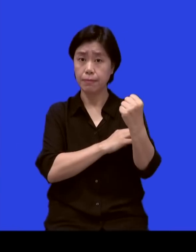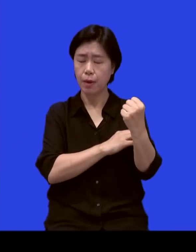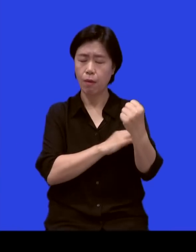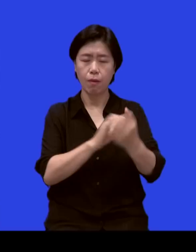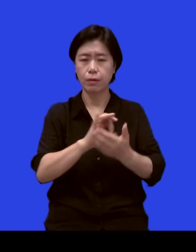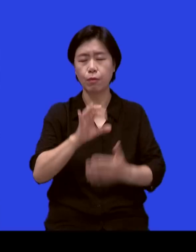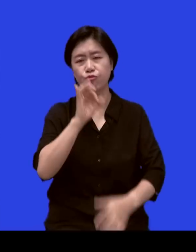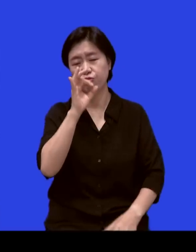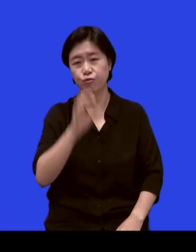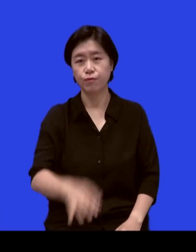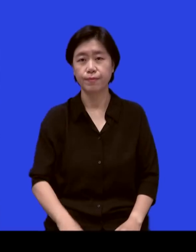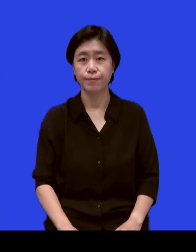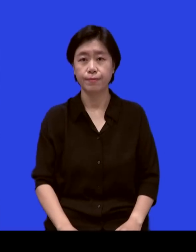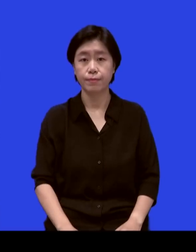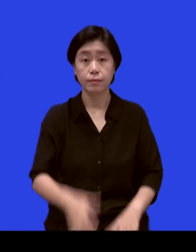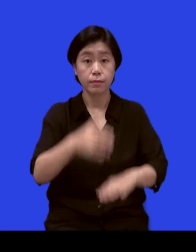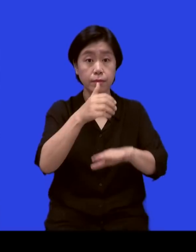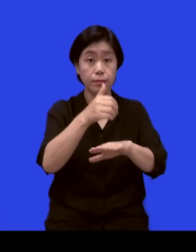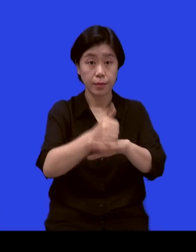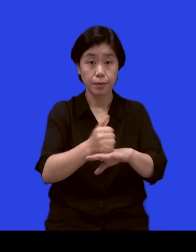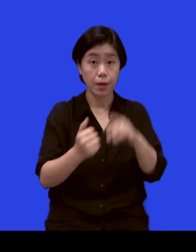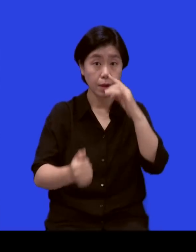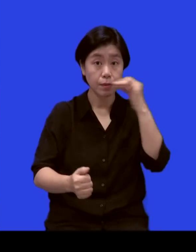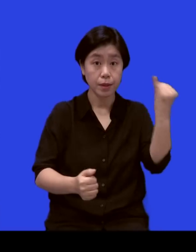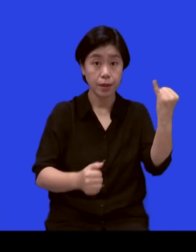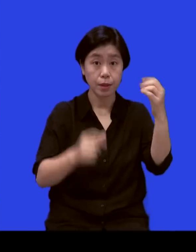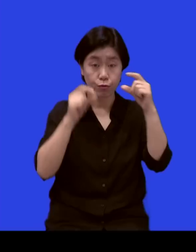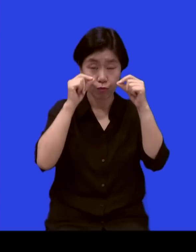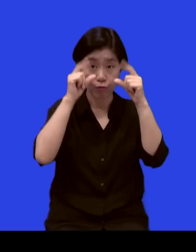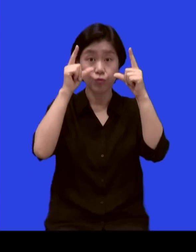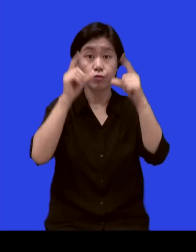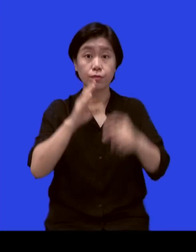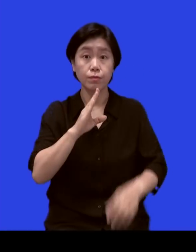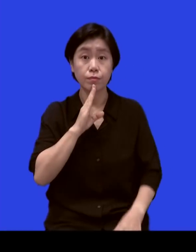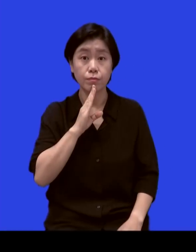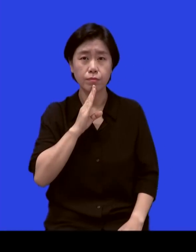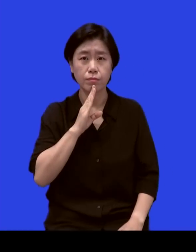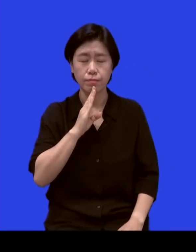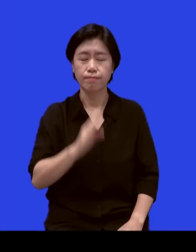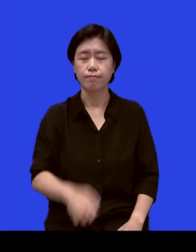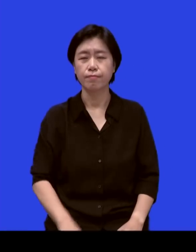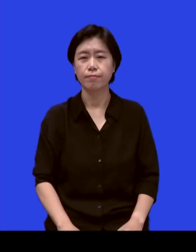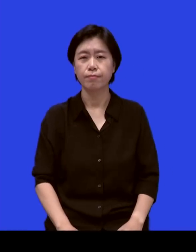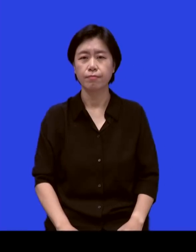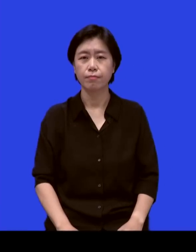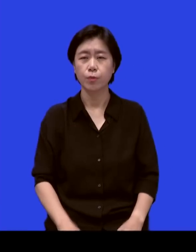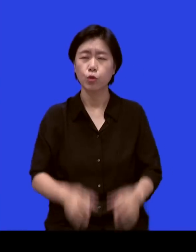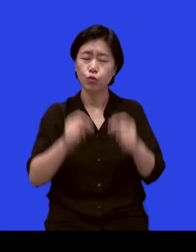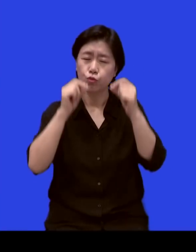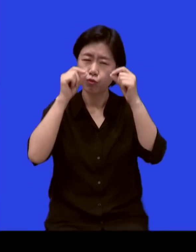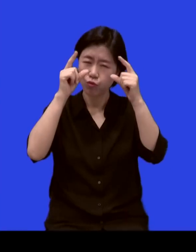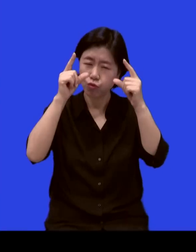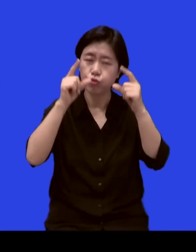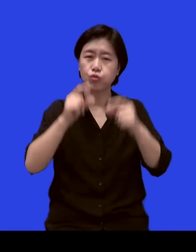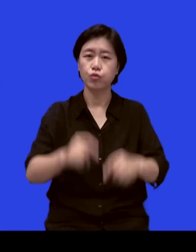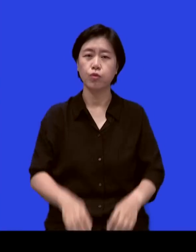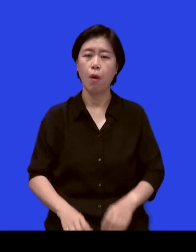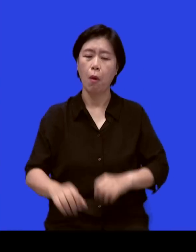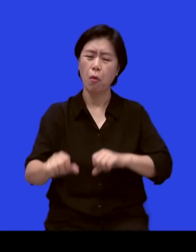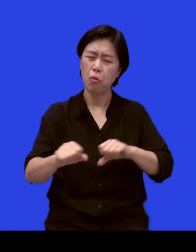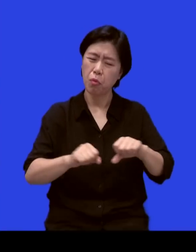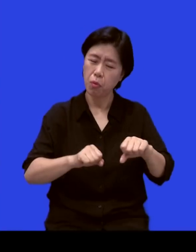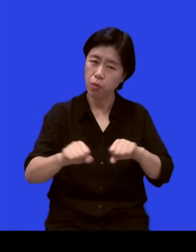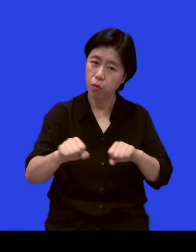저는 생각합니다. 결국 장모님 깨어나셔서 네, 이제 좋아지셨어요? 아니요, 100%는 아니어도 네, 그래도. 네, 한 진짜 한 의사소통 다 80%.